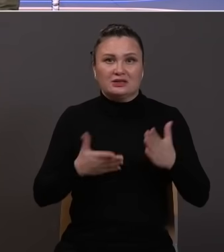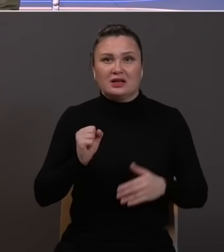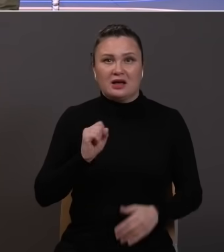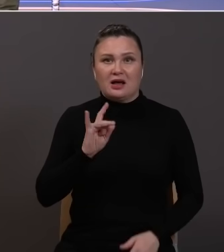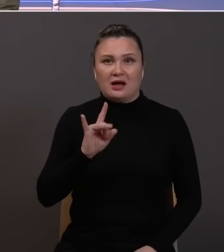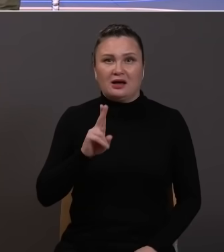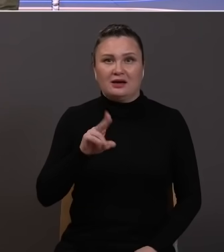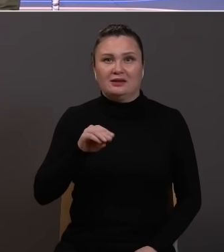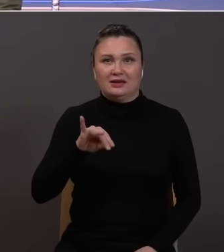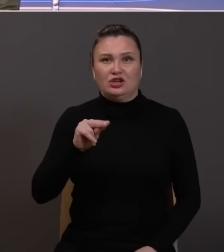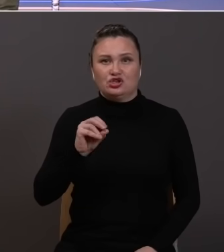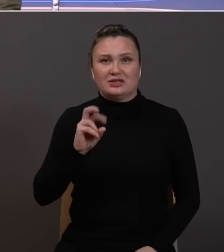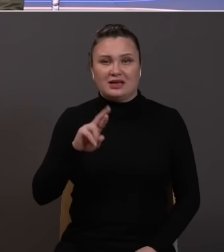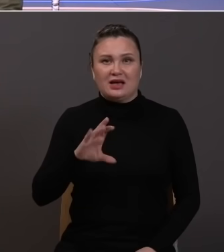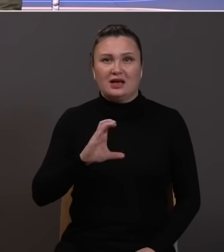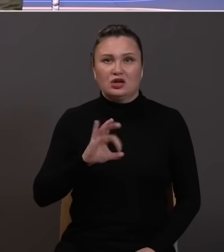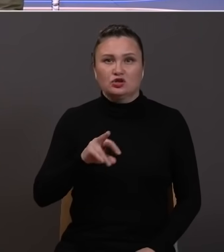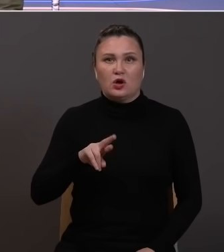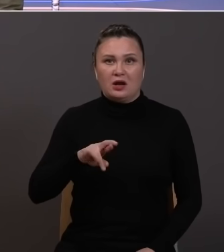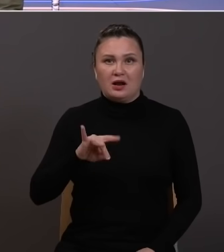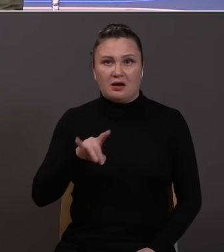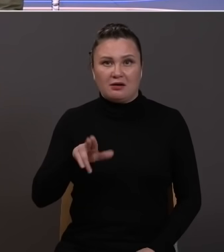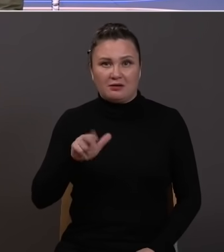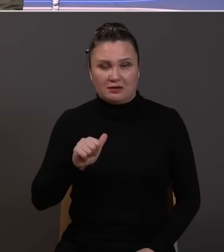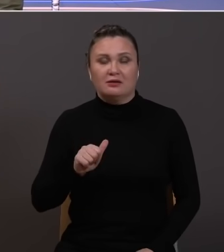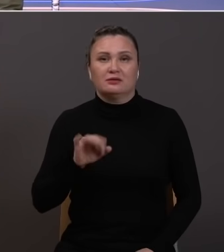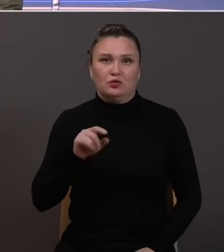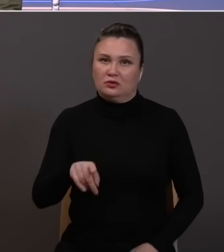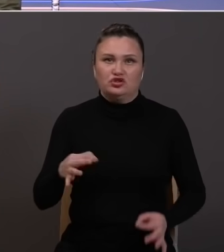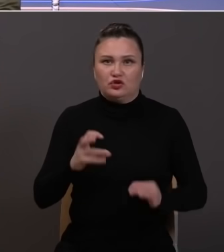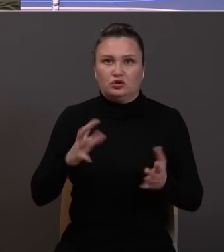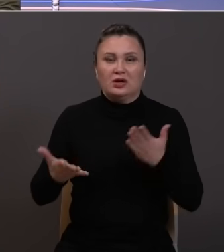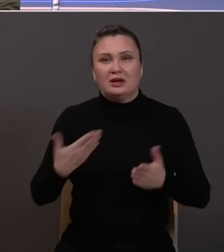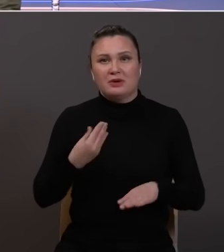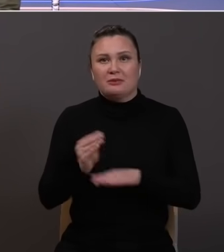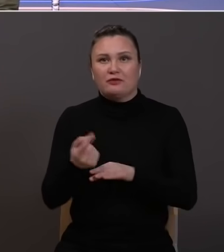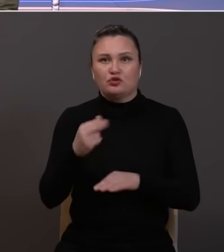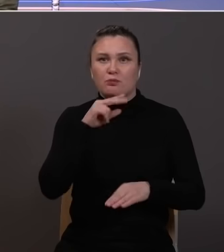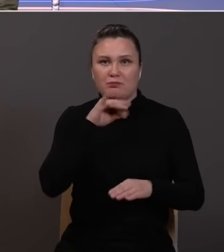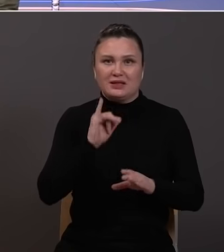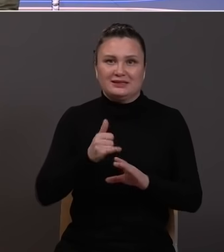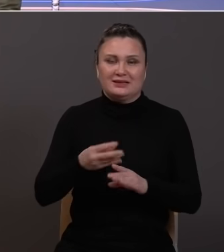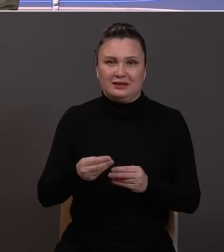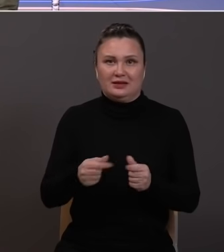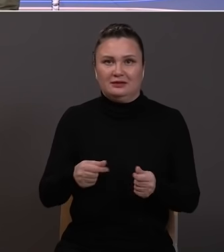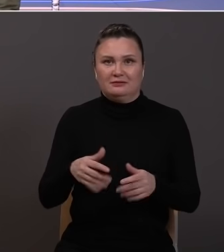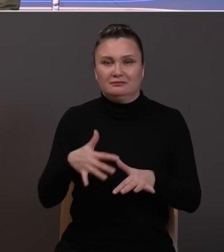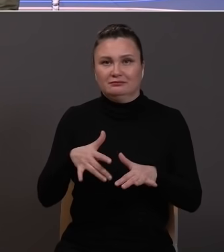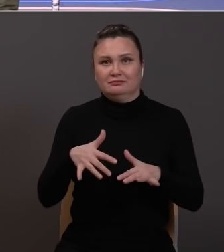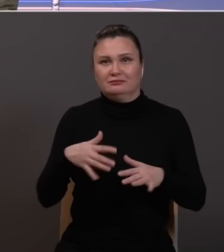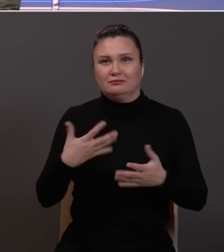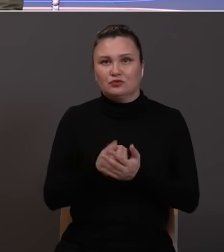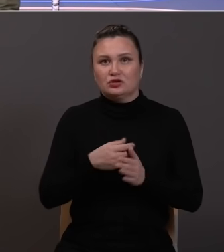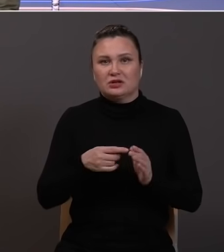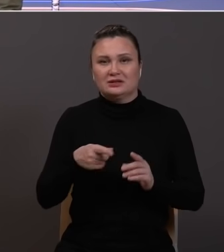арктическая соляра, с ней ничего не случается, или мы ее подразбавляем обычным бензином, чтобы она становилась полярной и не замерзала в минус 60, и